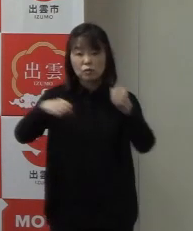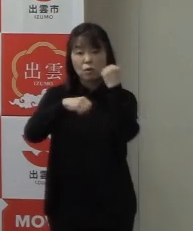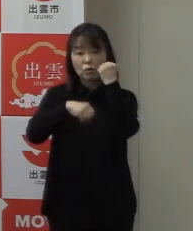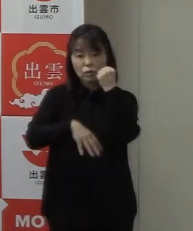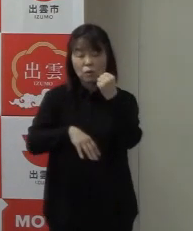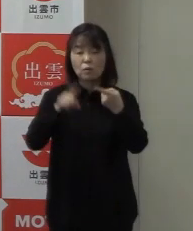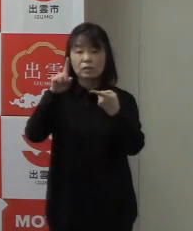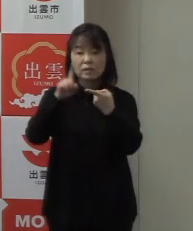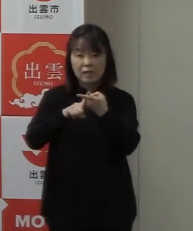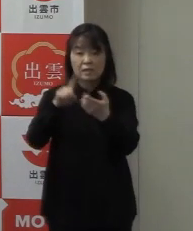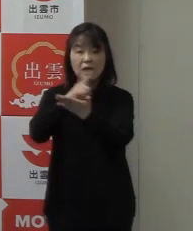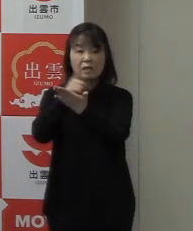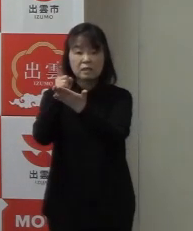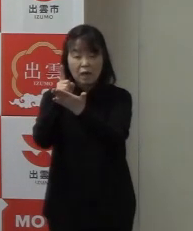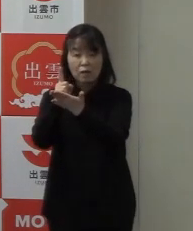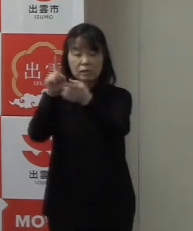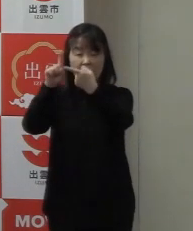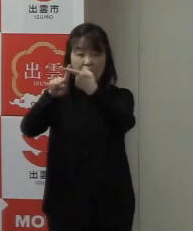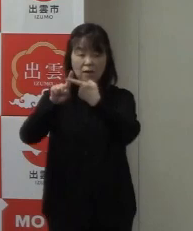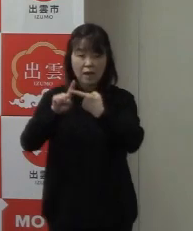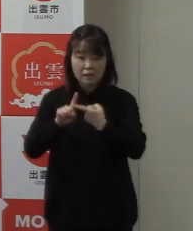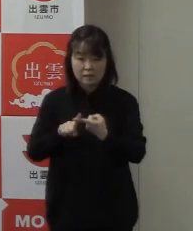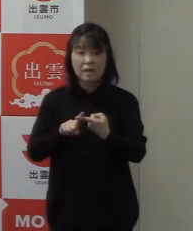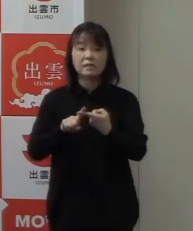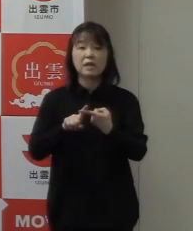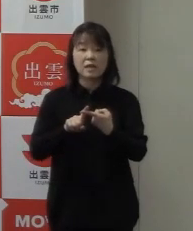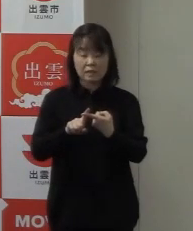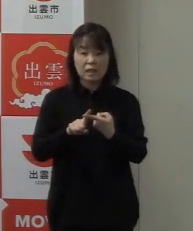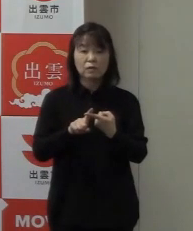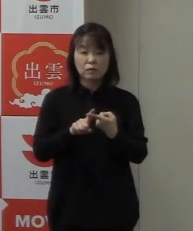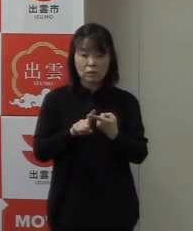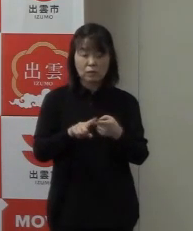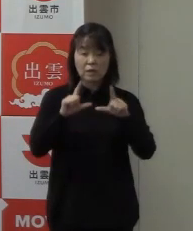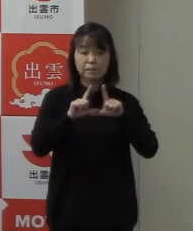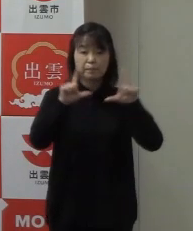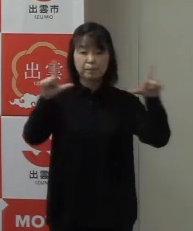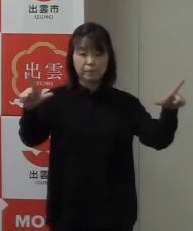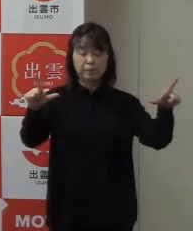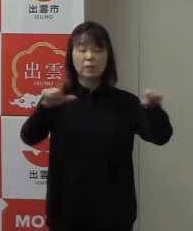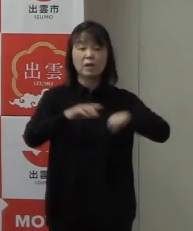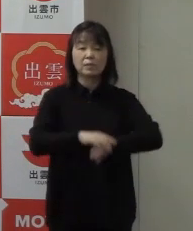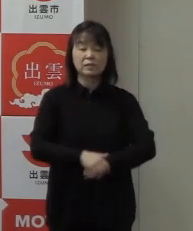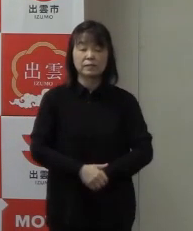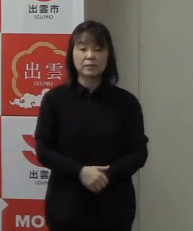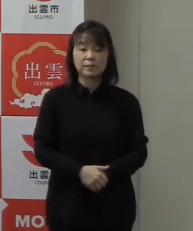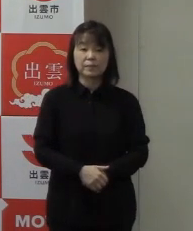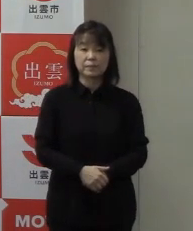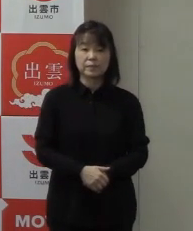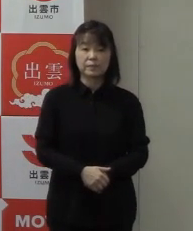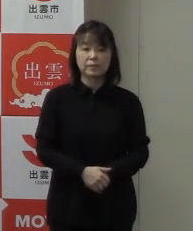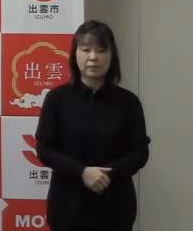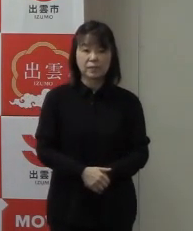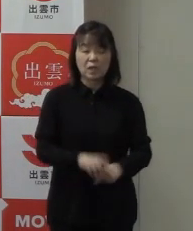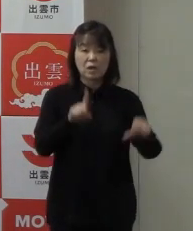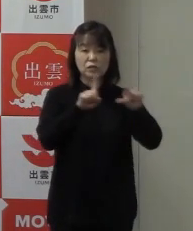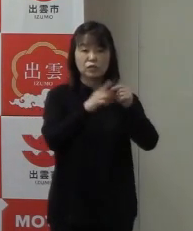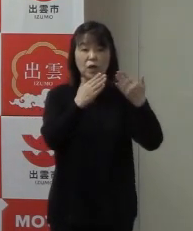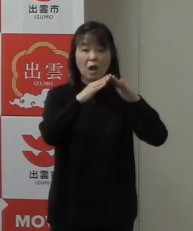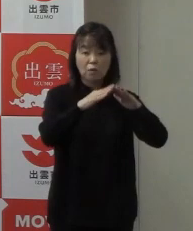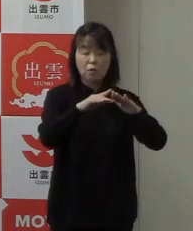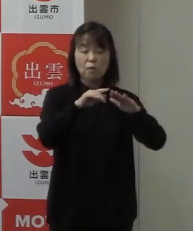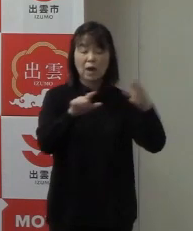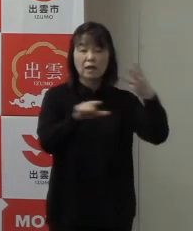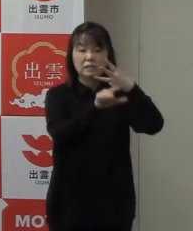づいた、対応ということで、通知をして対応してもらっておりますので、中学校においては